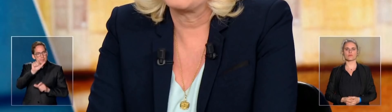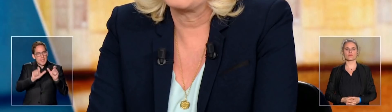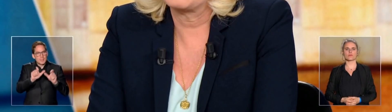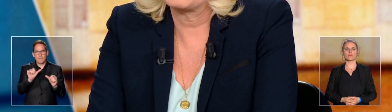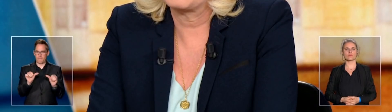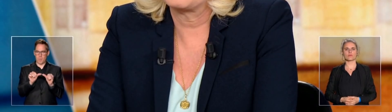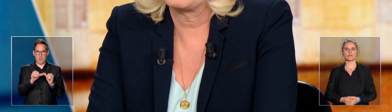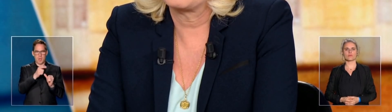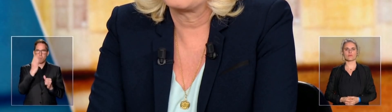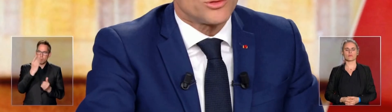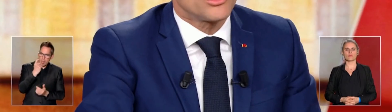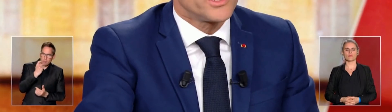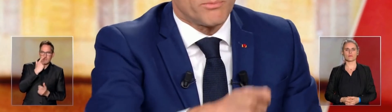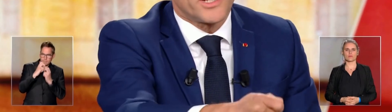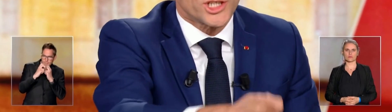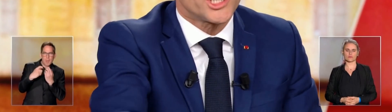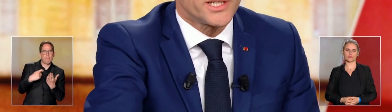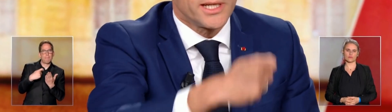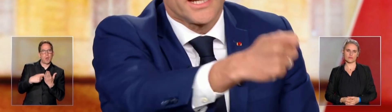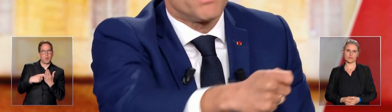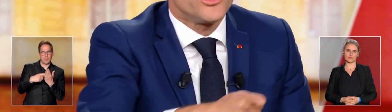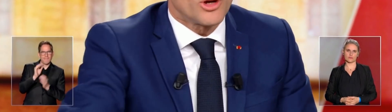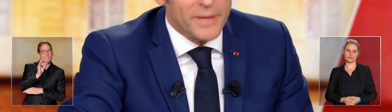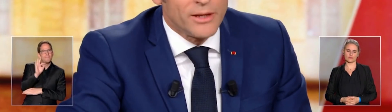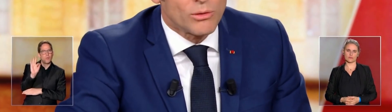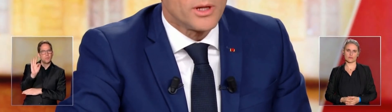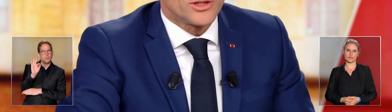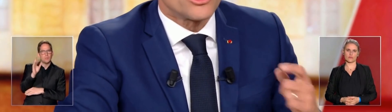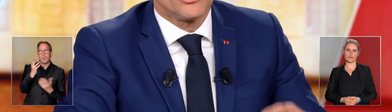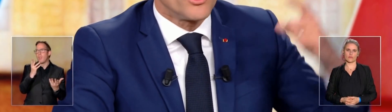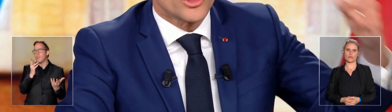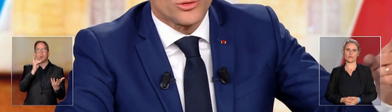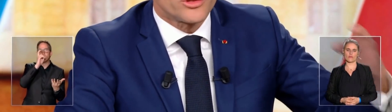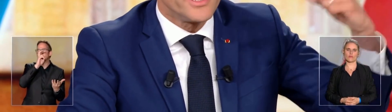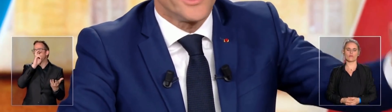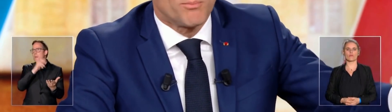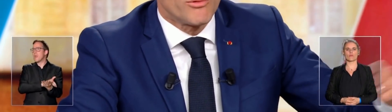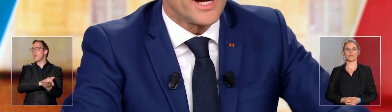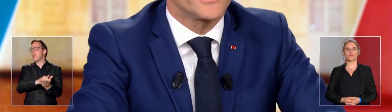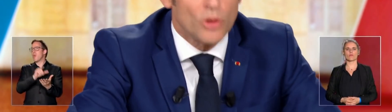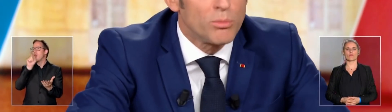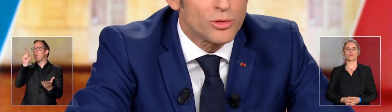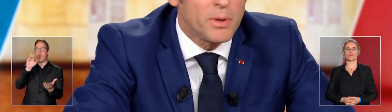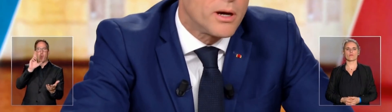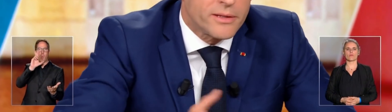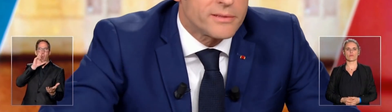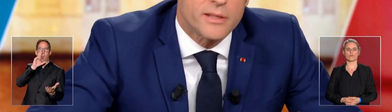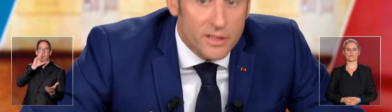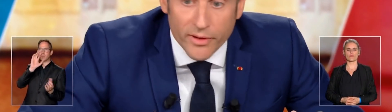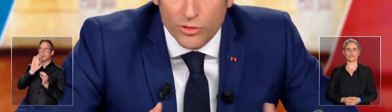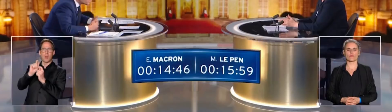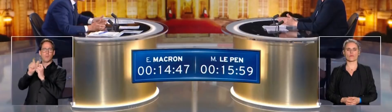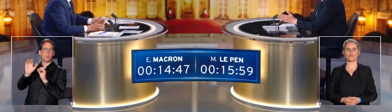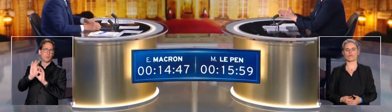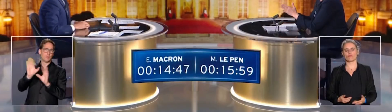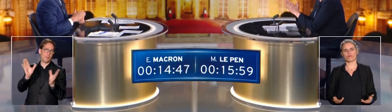françaises pour payer leur voiture ou qui vont pas chercher plusieurs millions dans une banque russe liés au pouvoir qu'il ne rembourse pas c'est ça